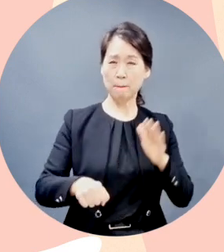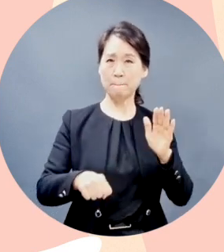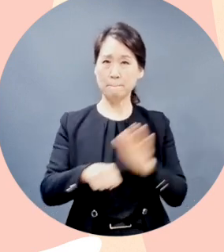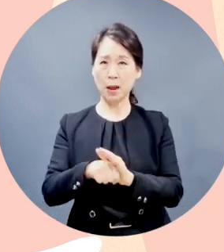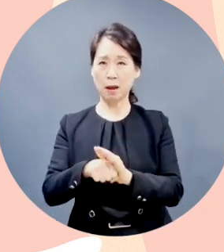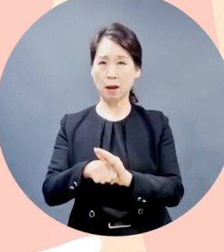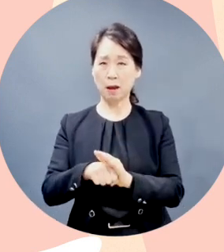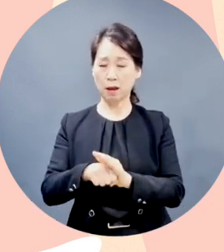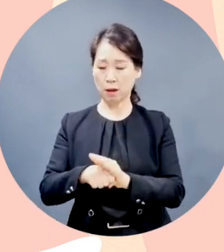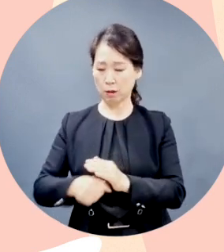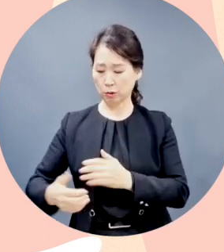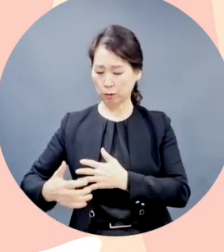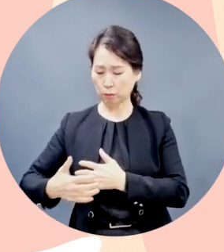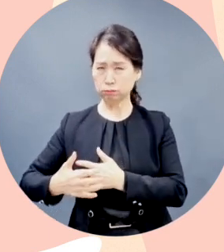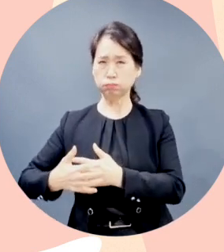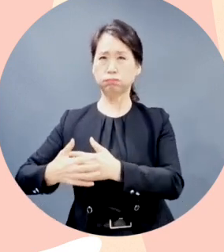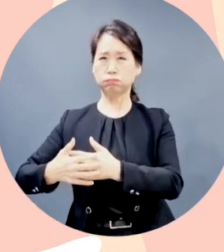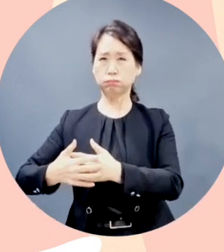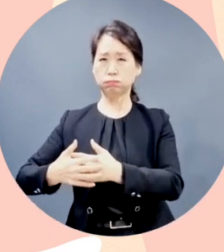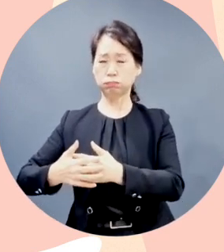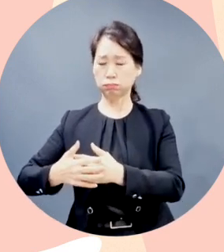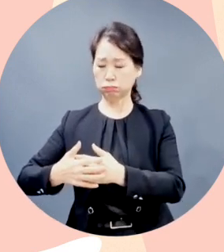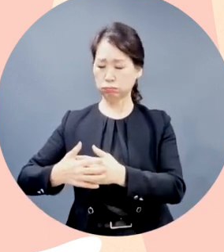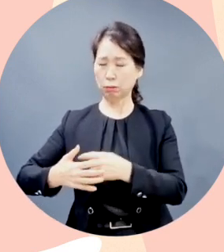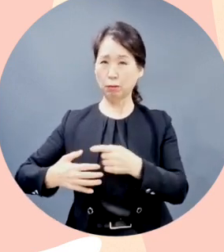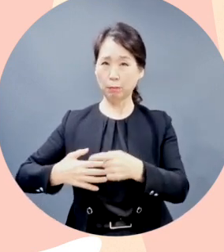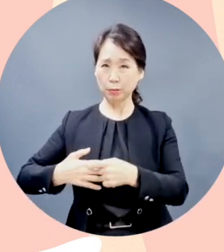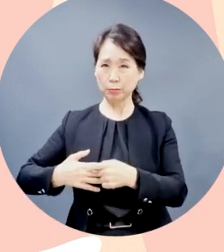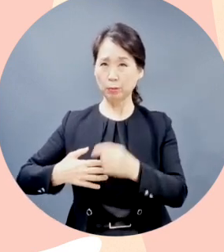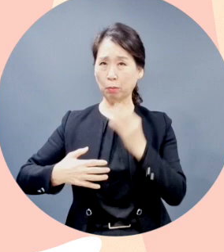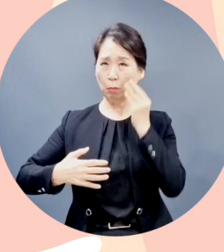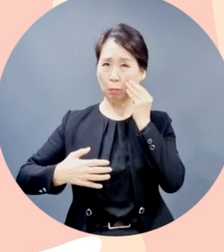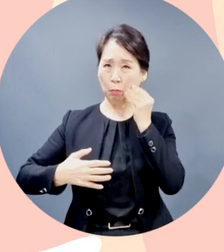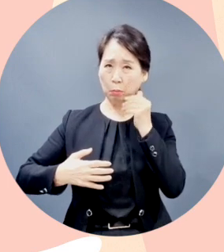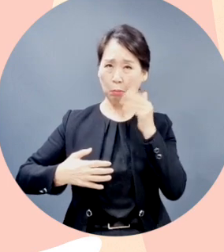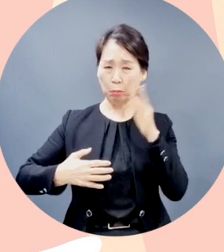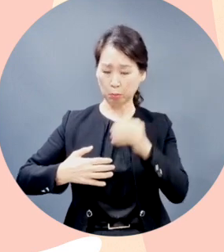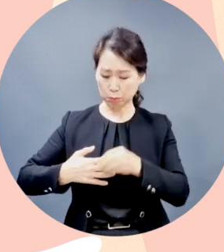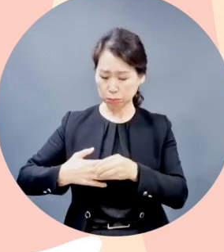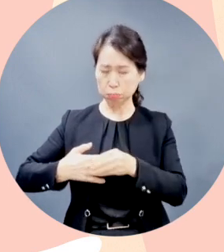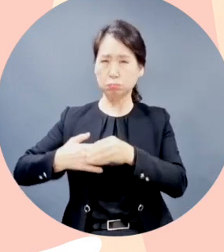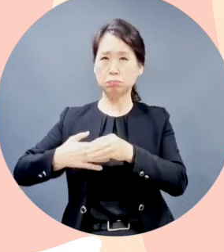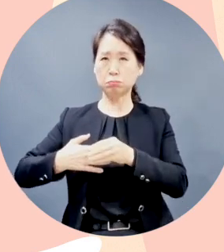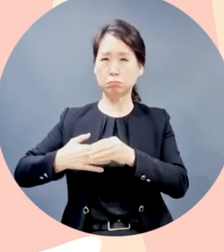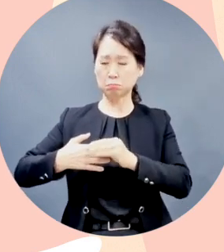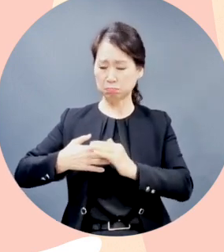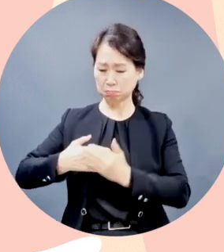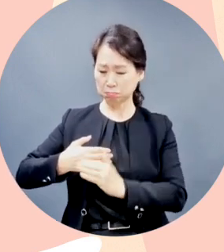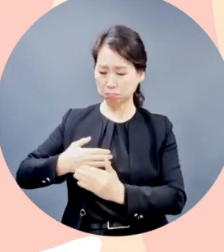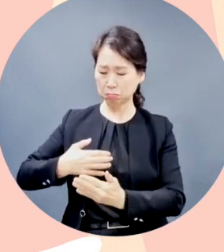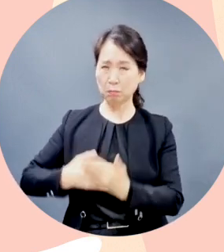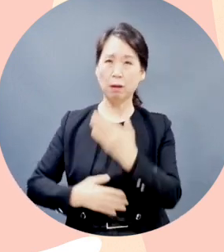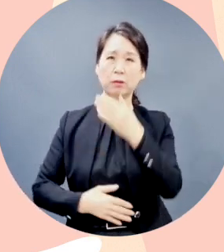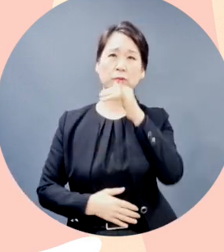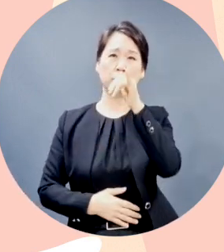유방의 부종이 생길 수 있고 이로 인해 유방 피부가 오렌지 껍질처럼 두꺼워지는 모습이 나타날 수